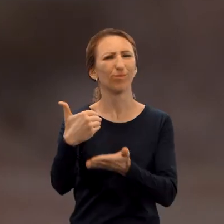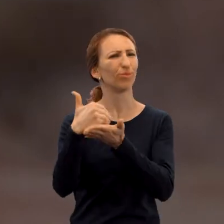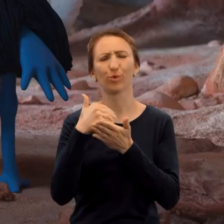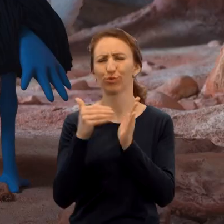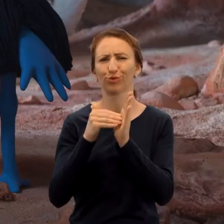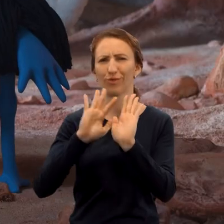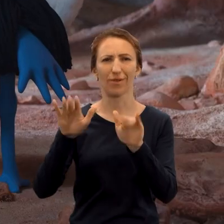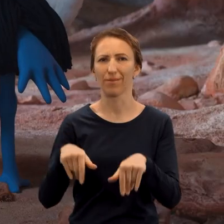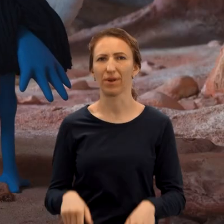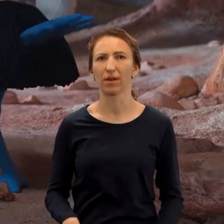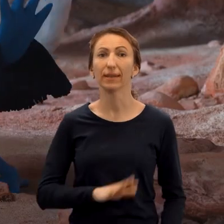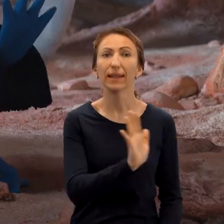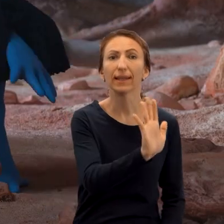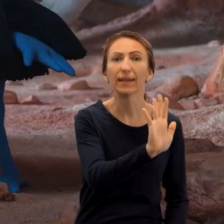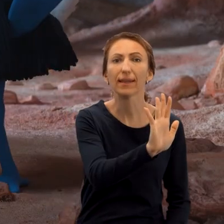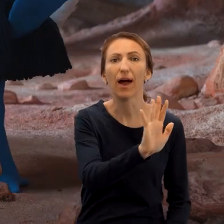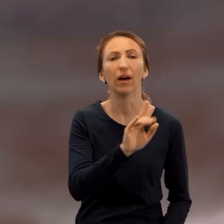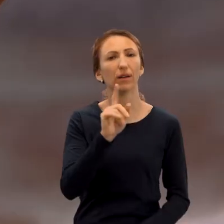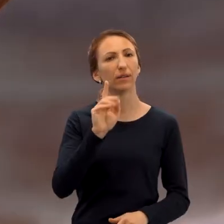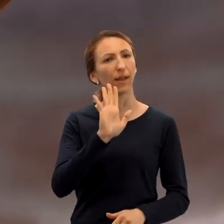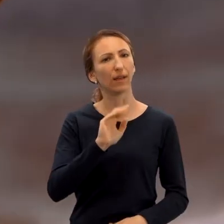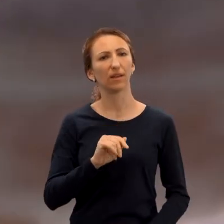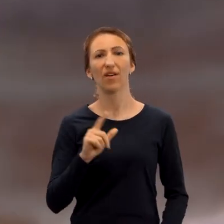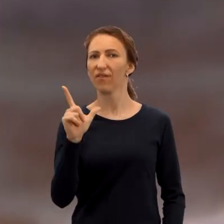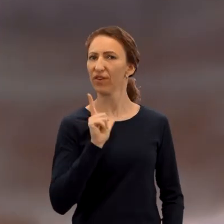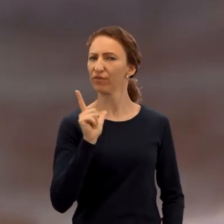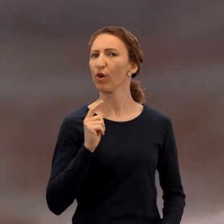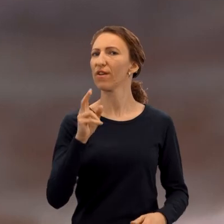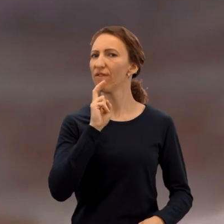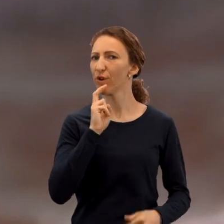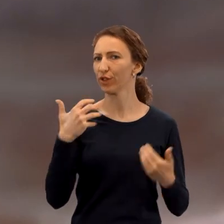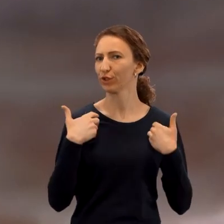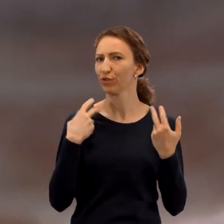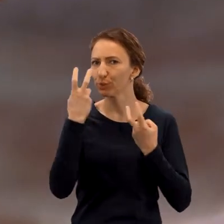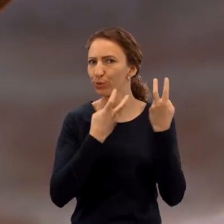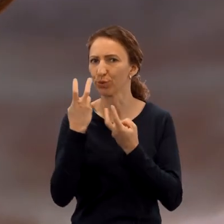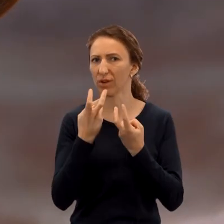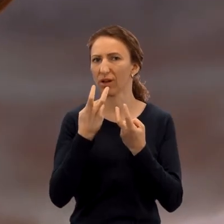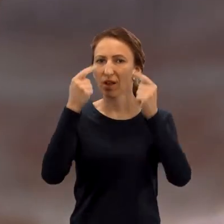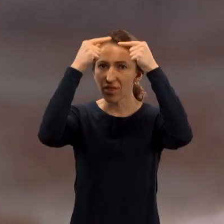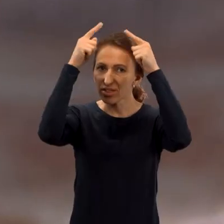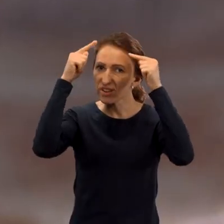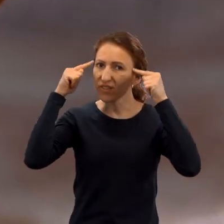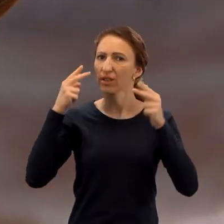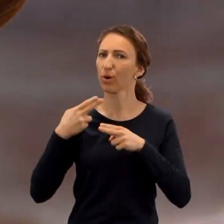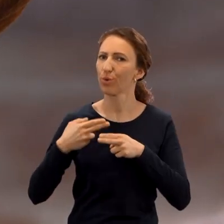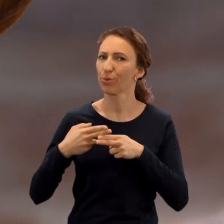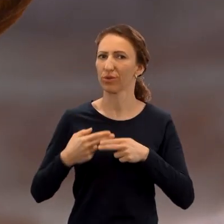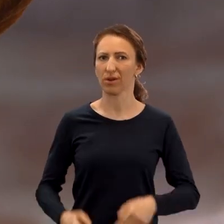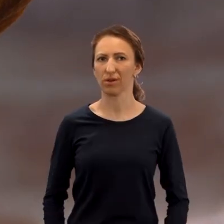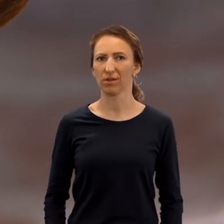nie potrzebuję. Nie, nie. Zaczekaj, ptaszku. Idziemy do źródła żywej wody. Dla chorej treflinki.